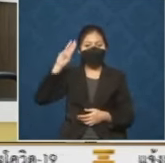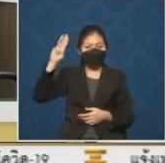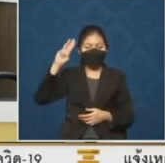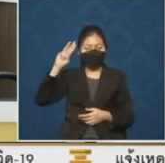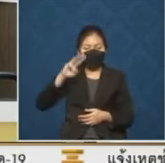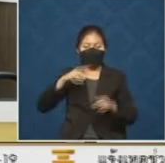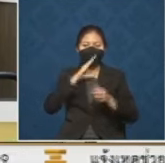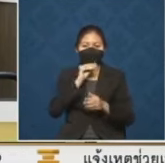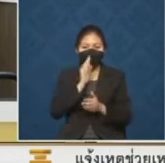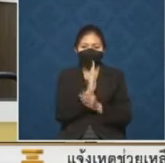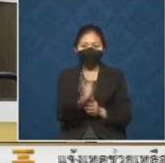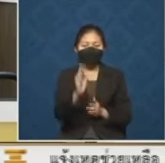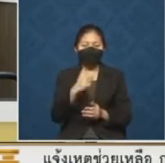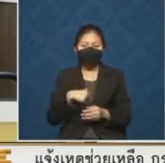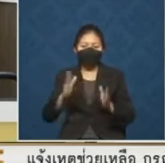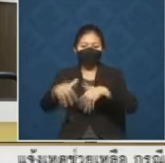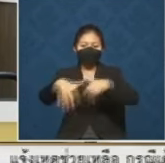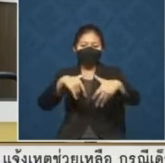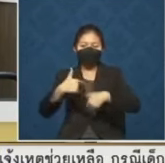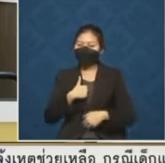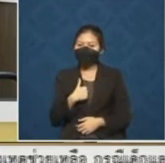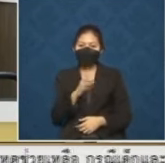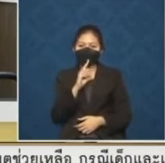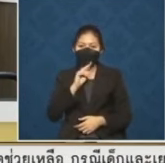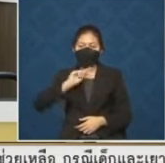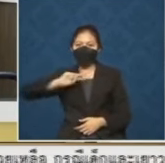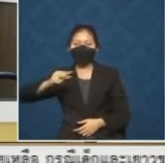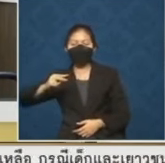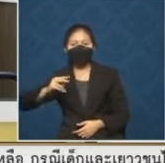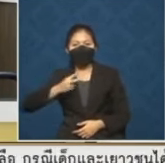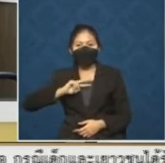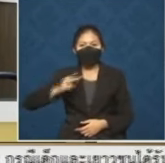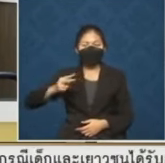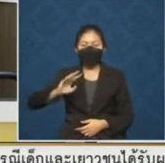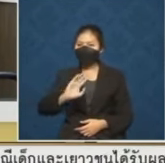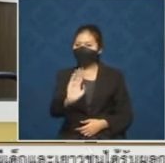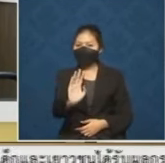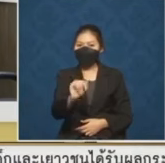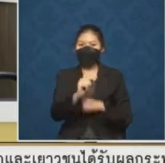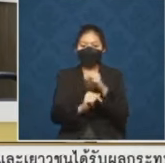นัสโมเดลก็คือขับออกแล้วยังเป็นสสไงจะได้ไปหาพรรคสังกัดใหม ่ แต่